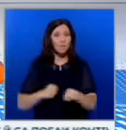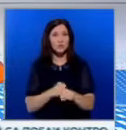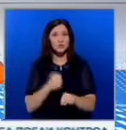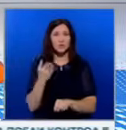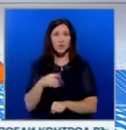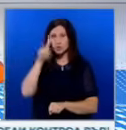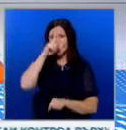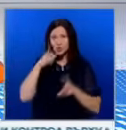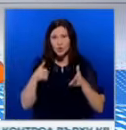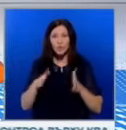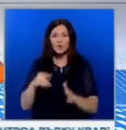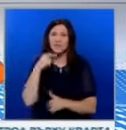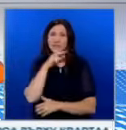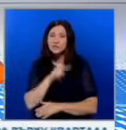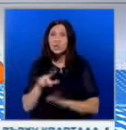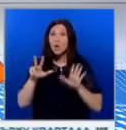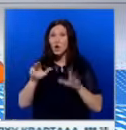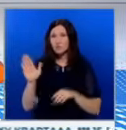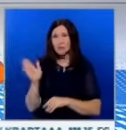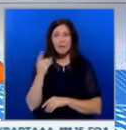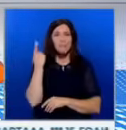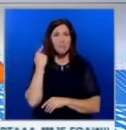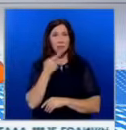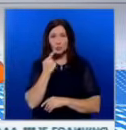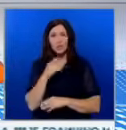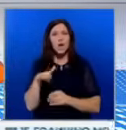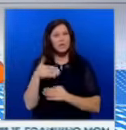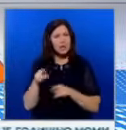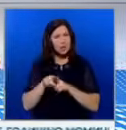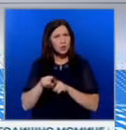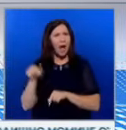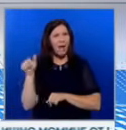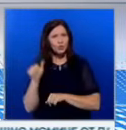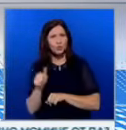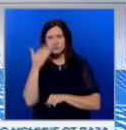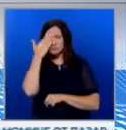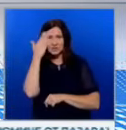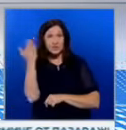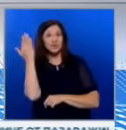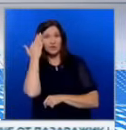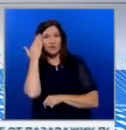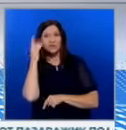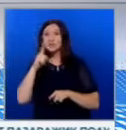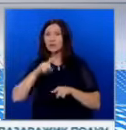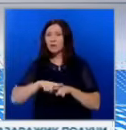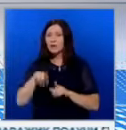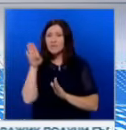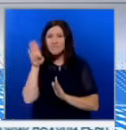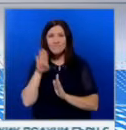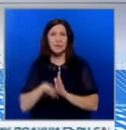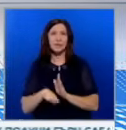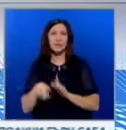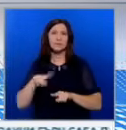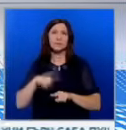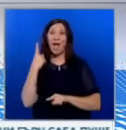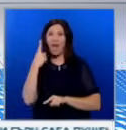него на столичния булевард Сливница на 8 май миналата година. След като Антонов се призна за виновен, съдът намали присъдата му